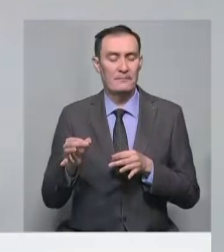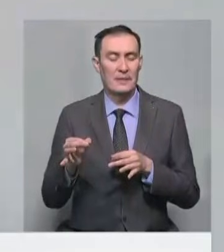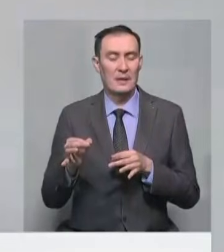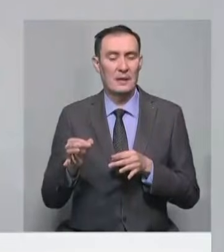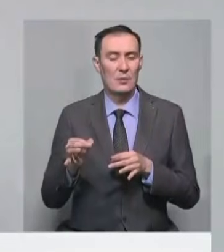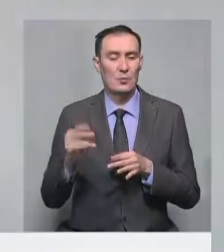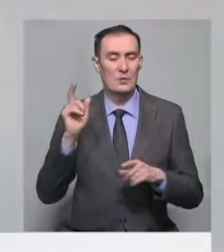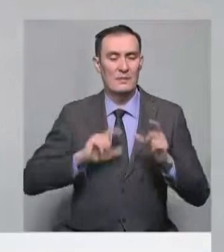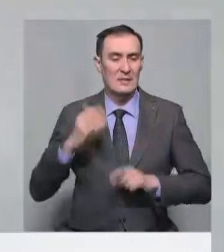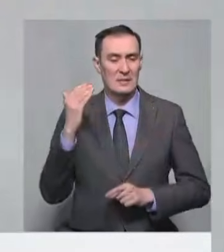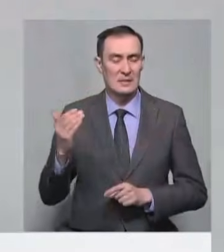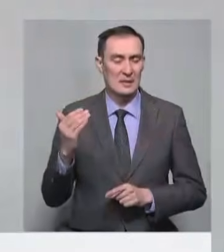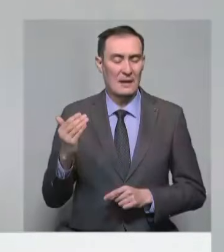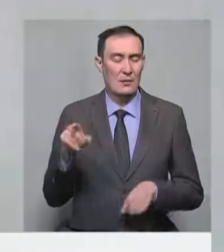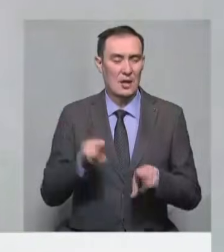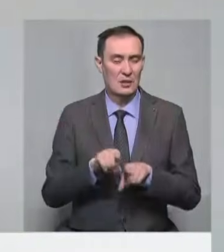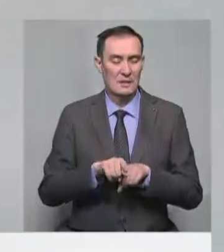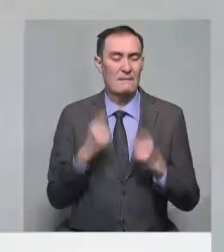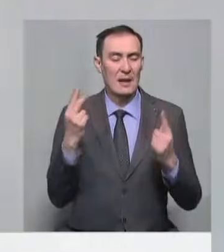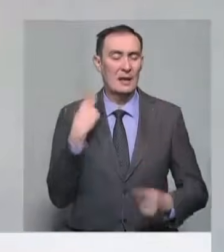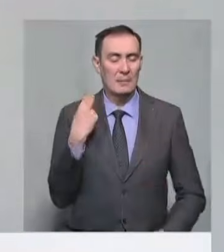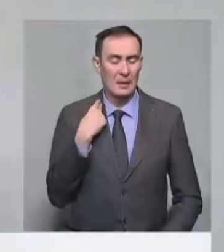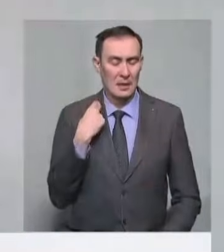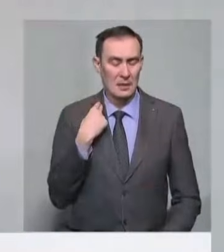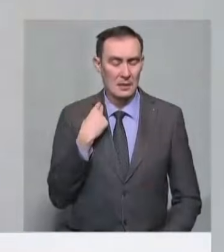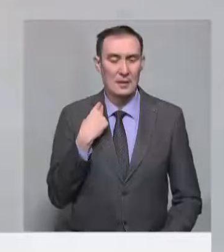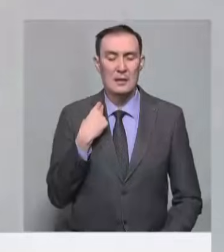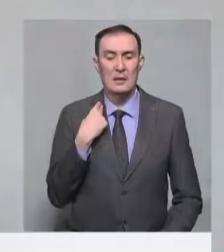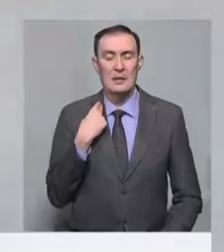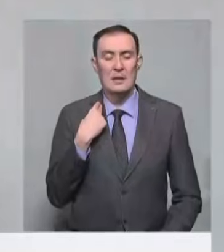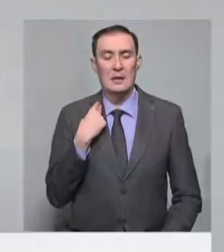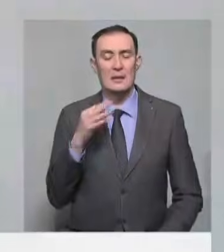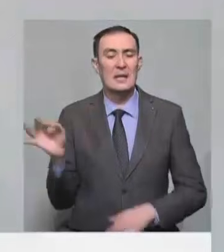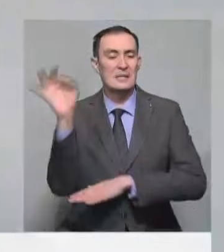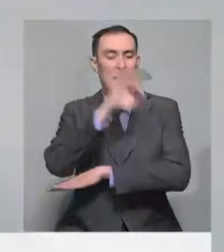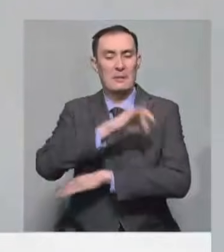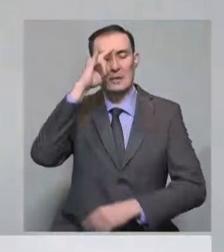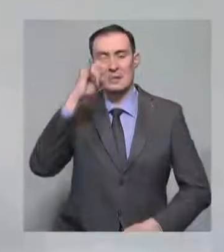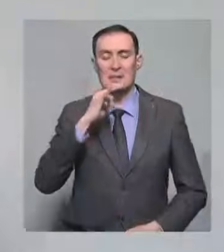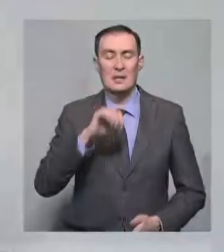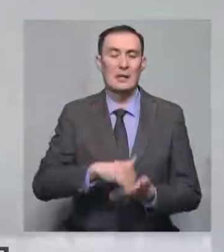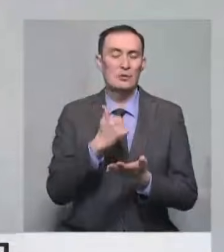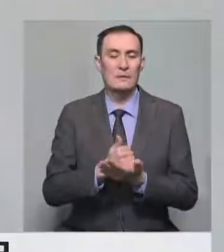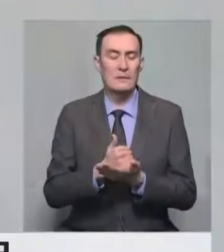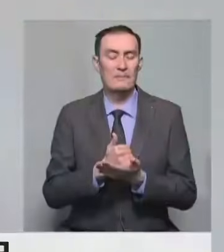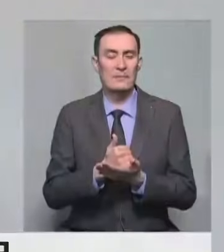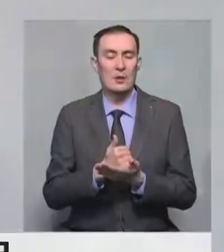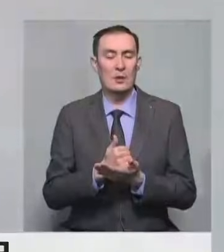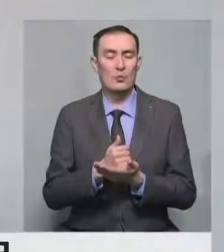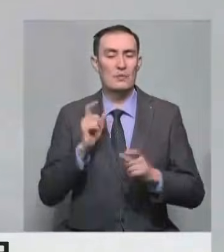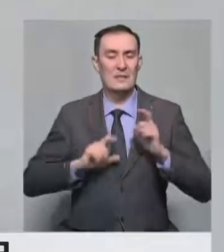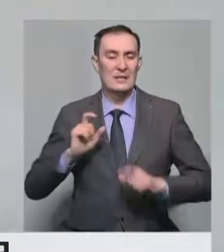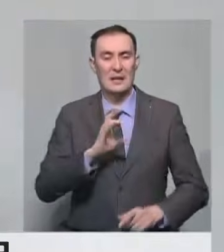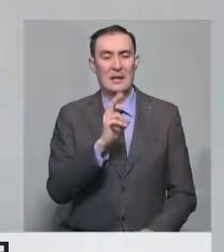Вуд, это опять-таки британский университет. Да? И на Западе, на базе Каспийского университета у